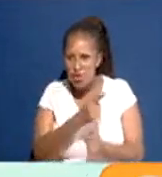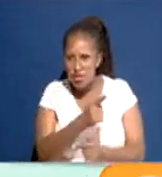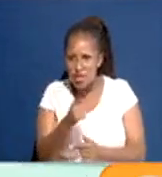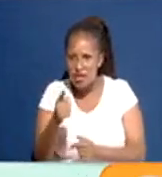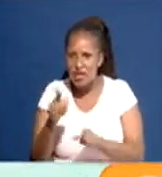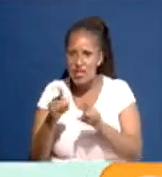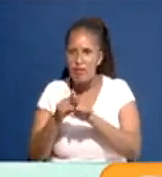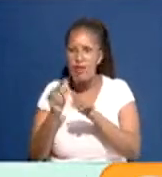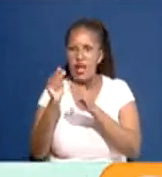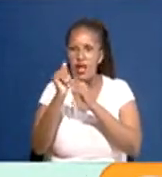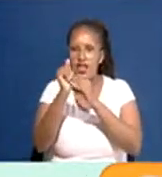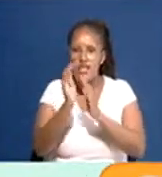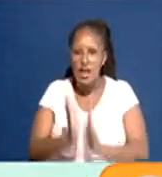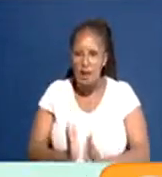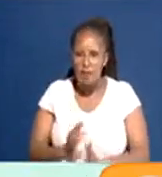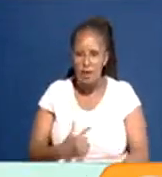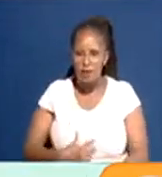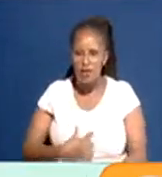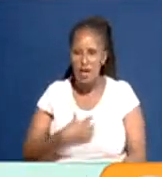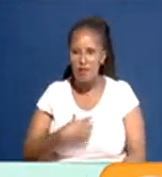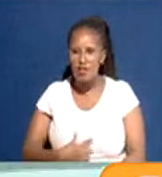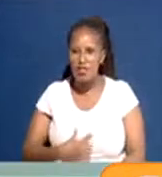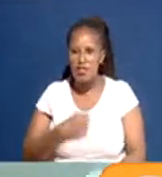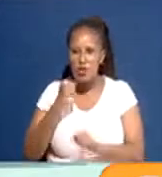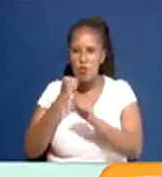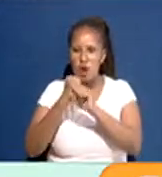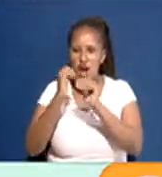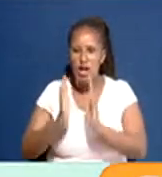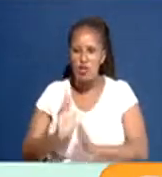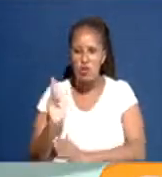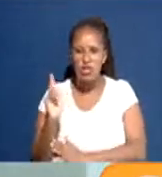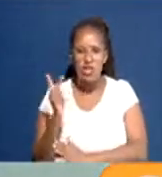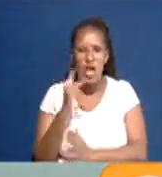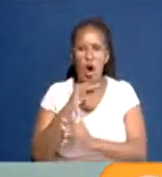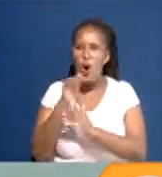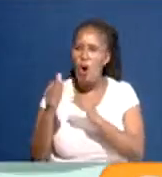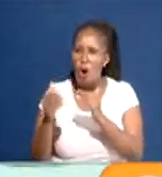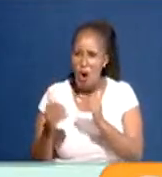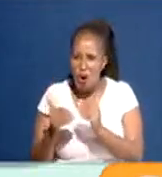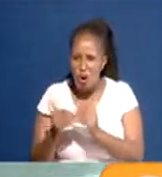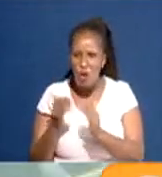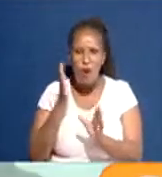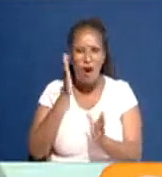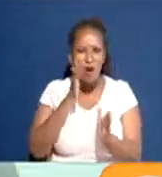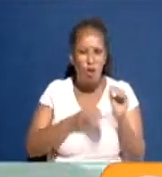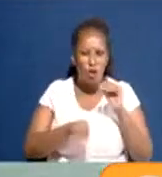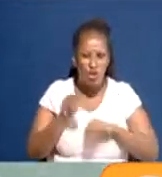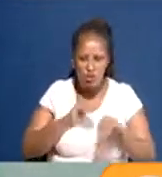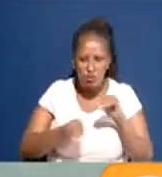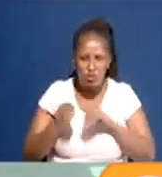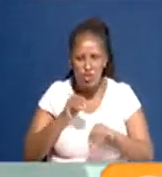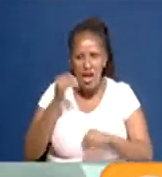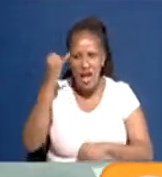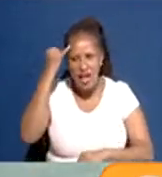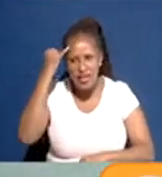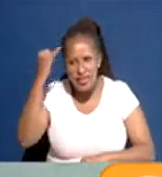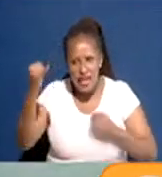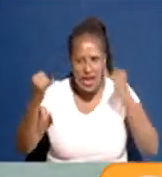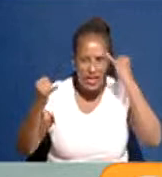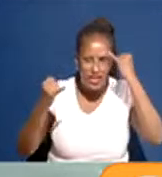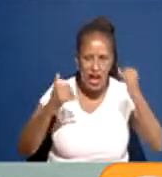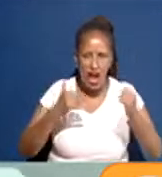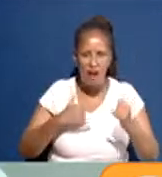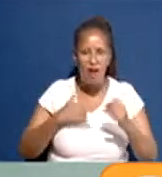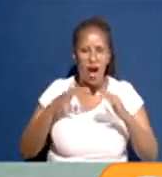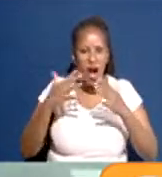bunge mutatembelea hawa wafanyikazi wa Kenya wote, walete mchango wao vile wangependa hiyo